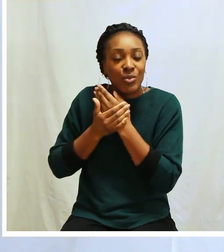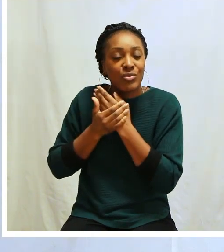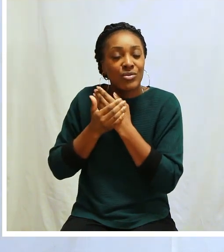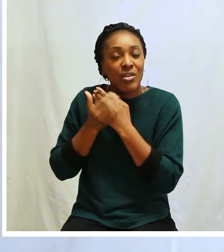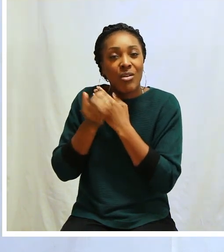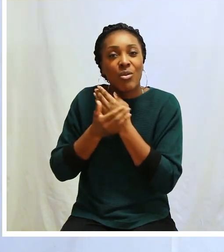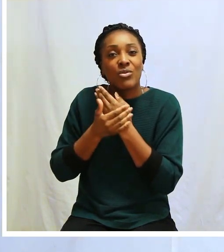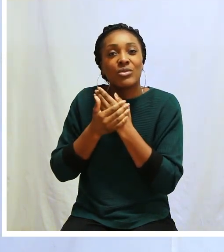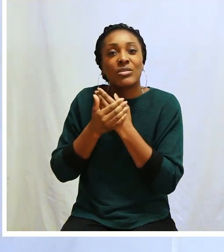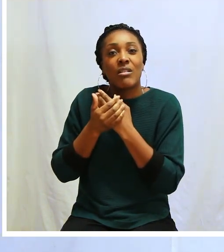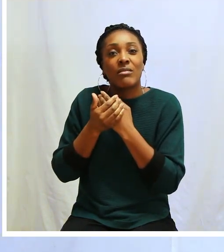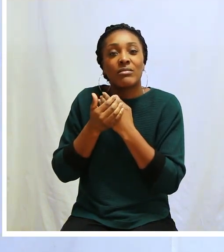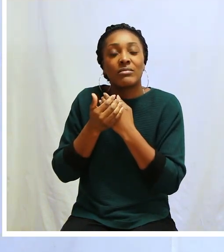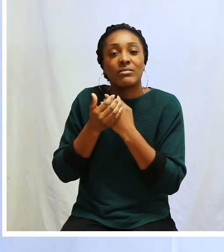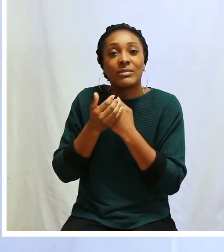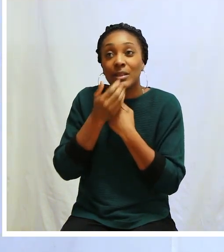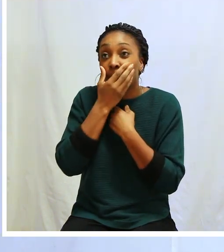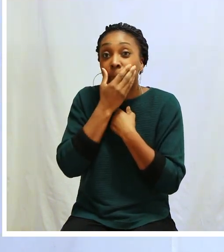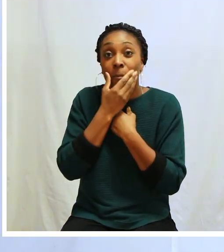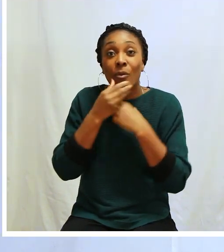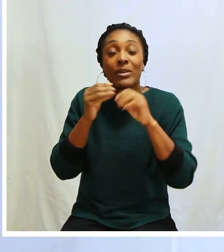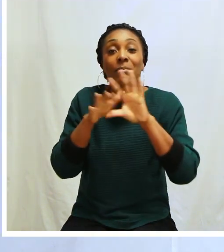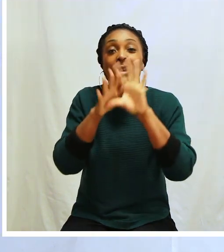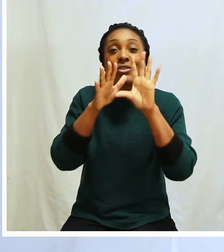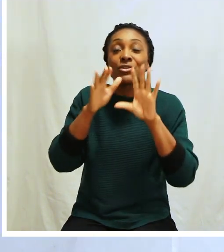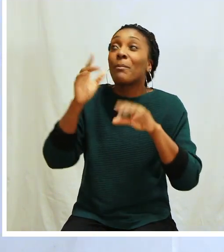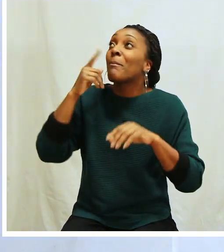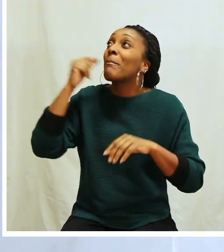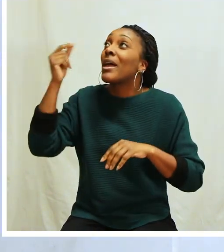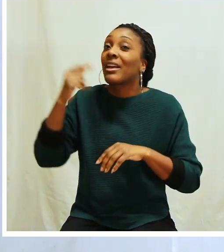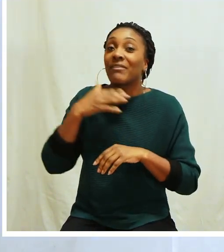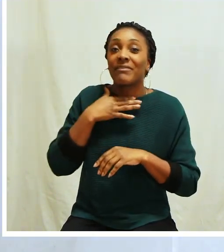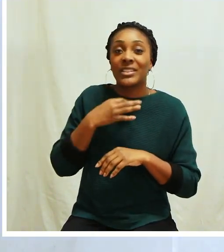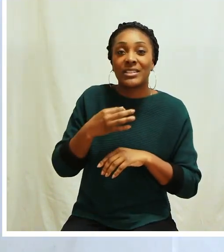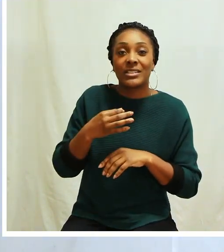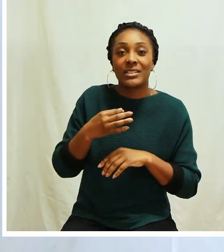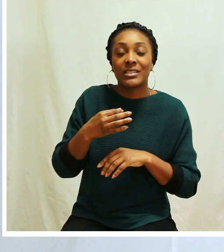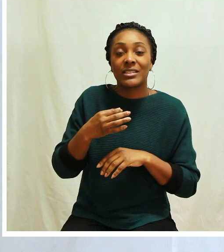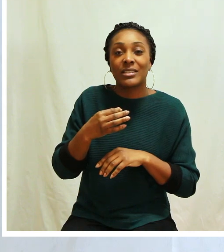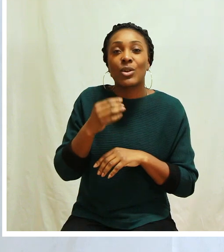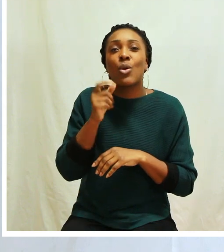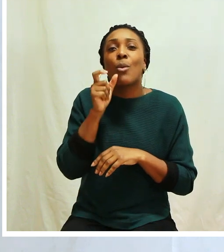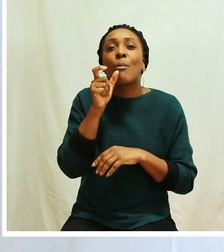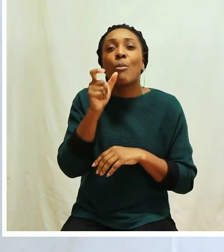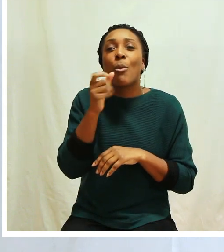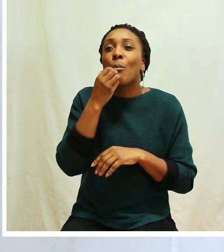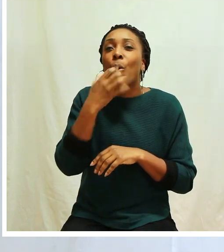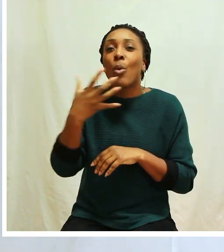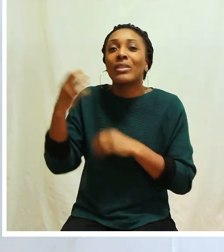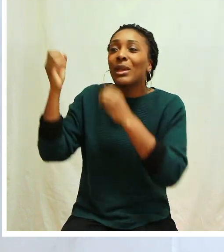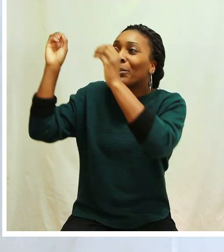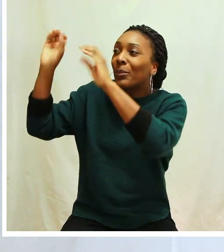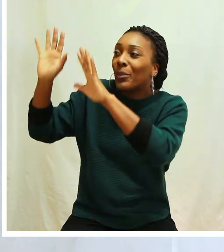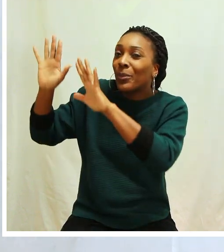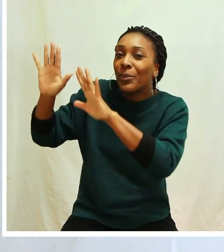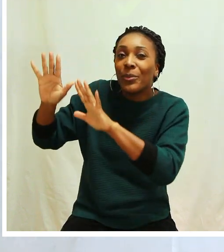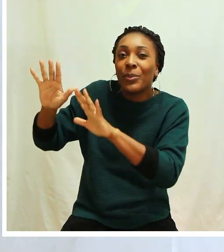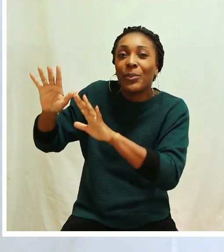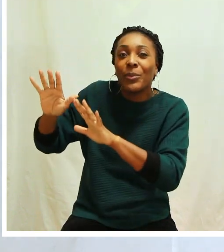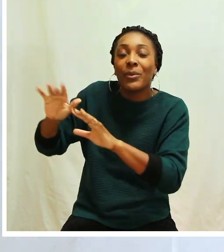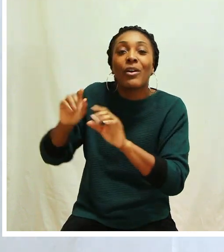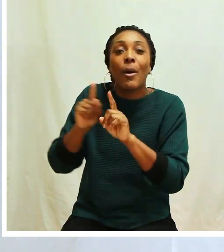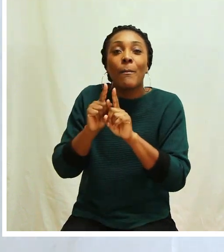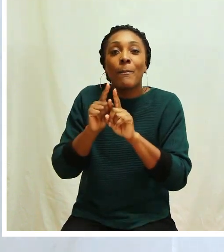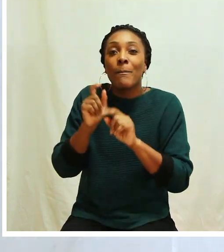très fort rapport là entre le père-fils. Étendre sa bonté, le terme étendre en hébreu, ça fait référence à quelqu'un qui